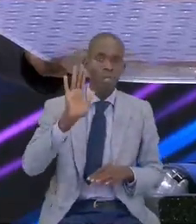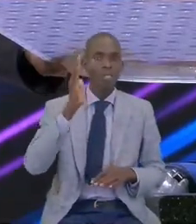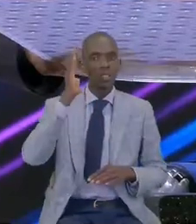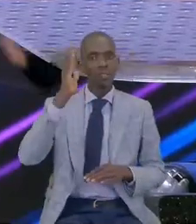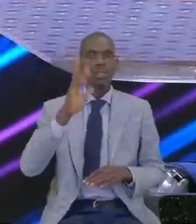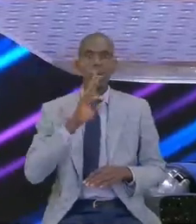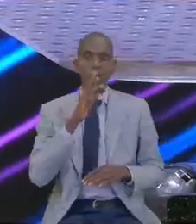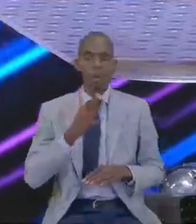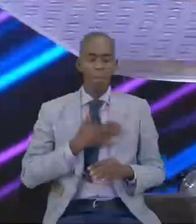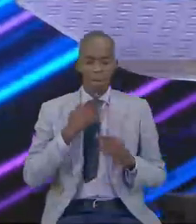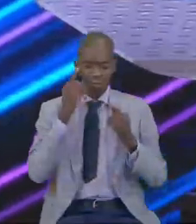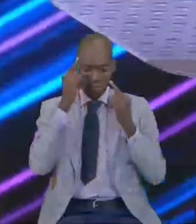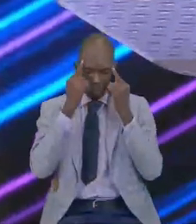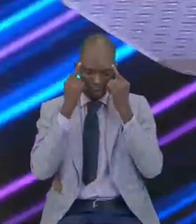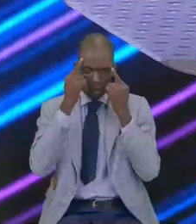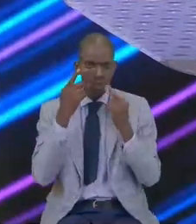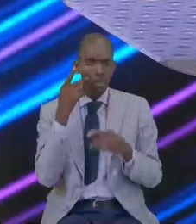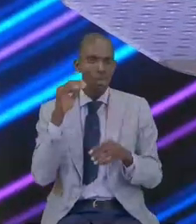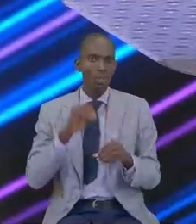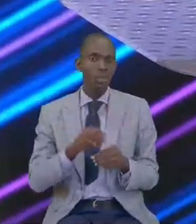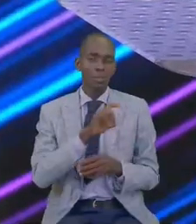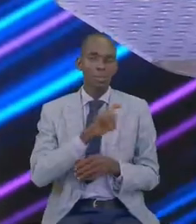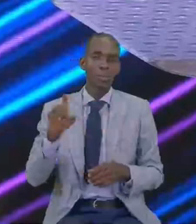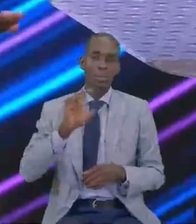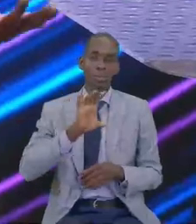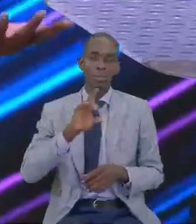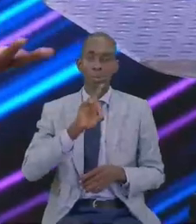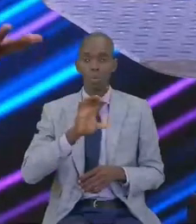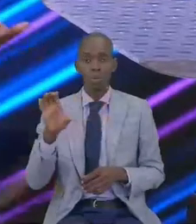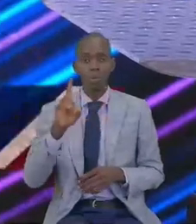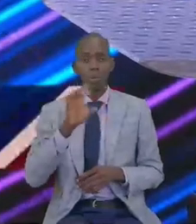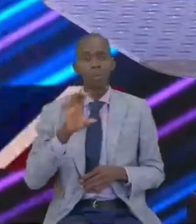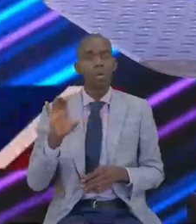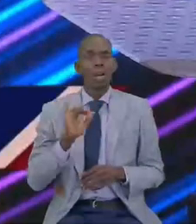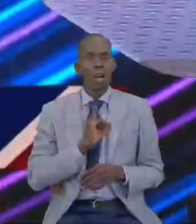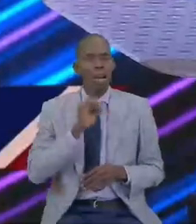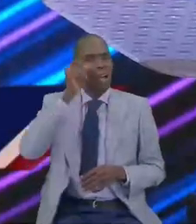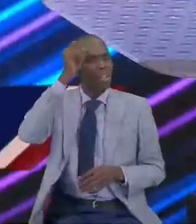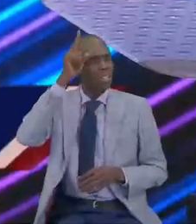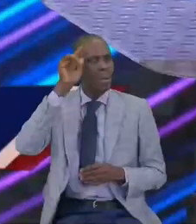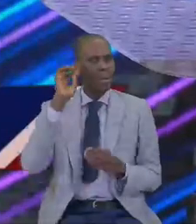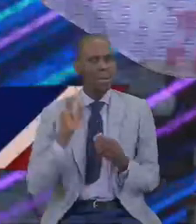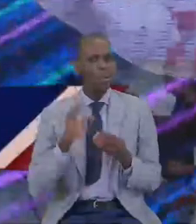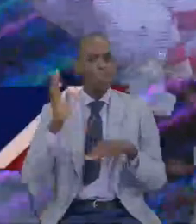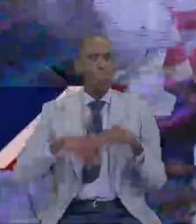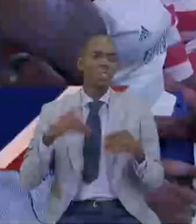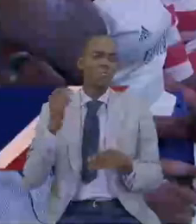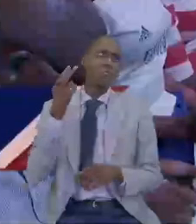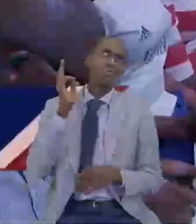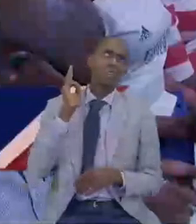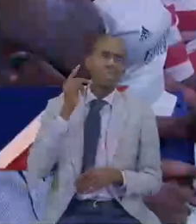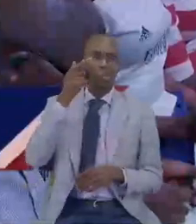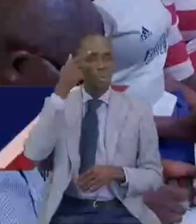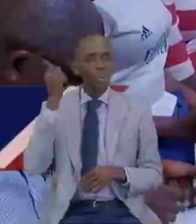Verset 100. Verset 100. J'ai plus d'intelligence que les vieillards, car j'observe